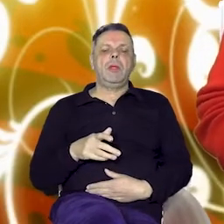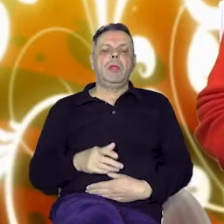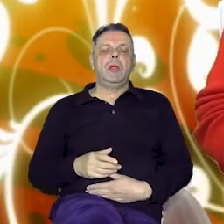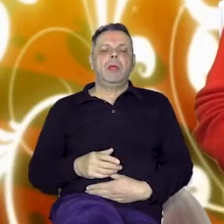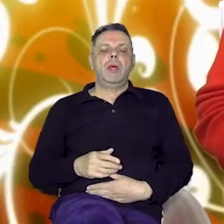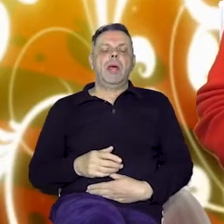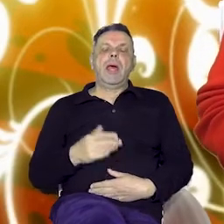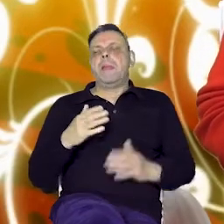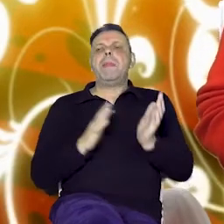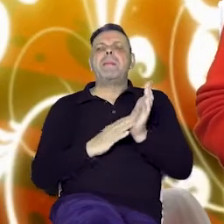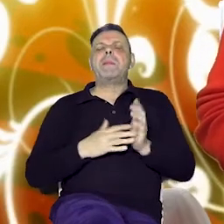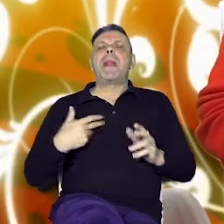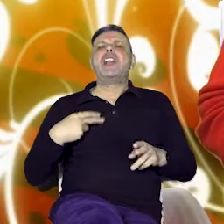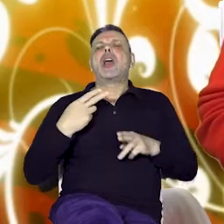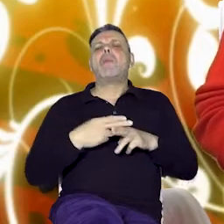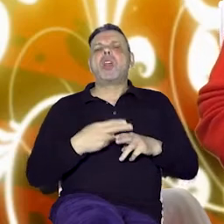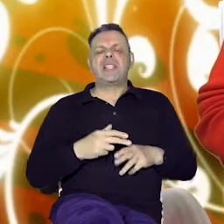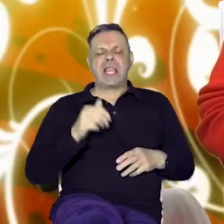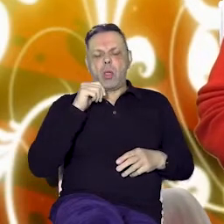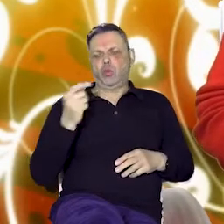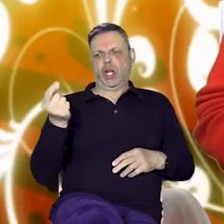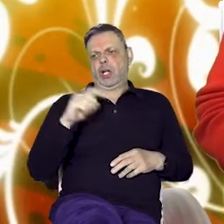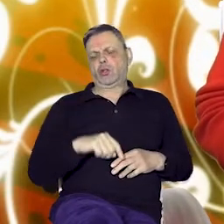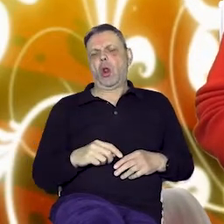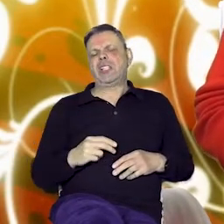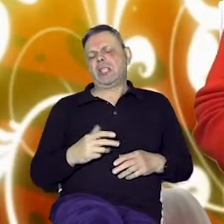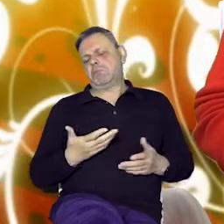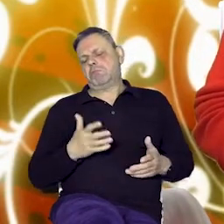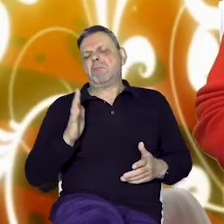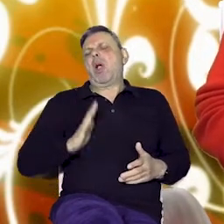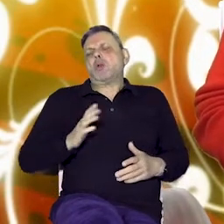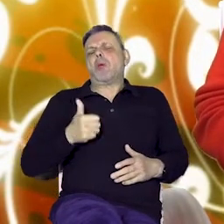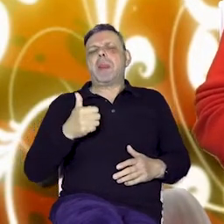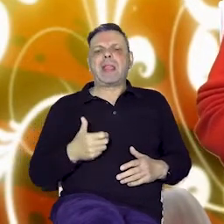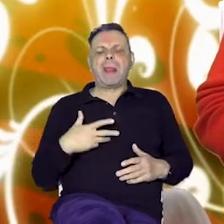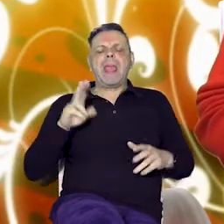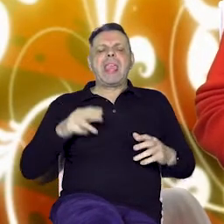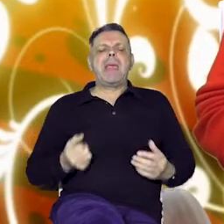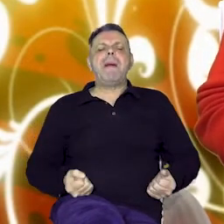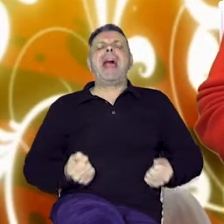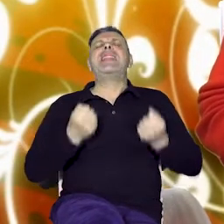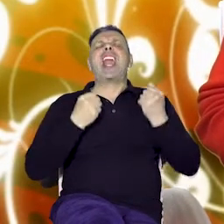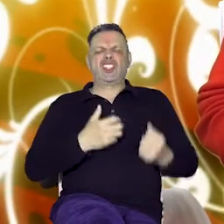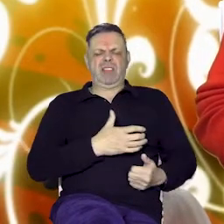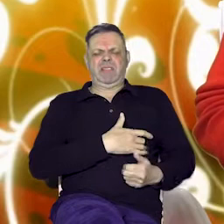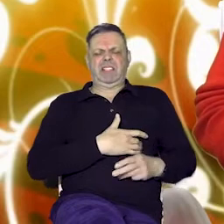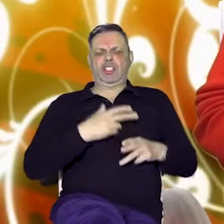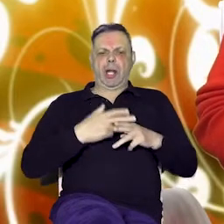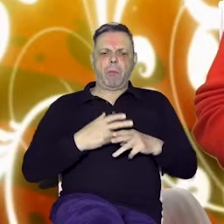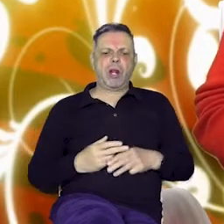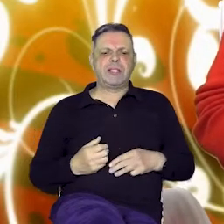recimo primjer našeg bolesnika. Jučer dolazi gospodin u ambulantu, ima teški u stvari kardiorenalni sindrom. Radi se